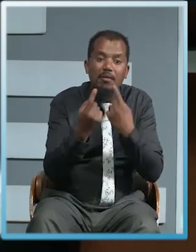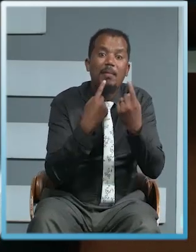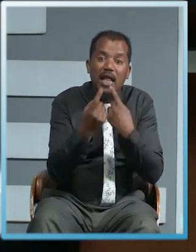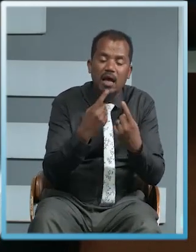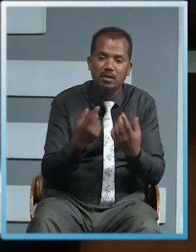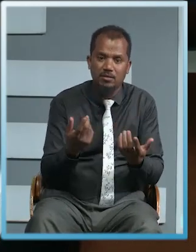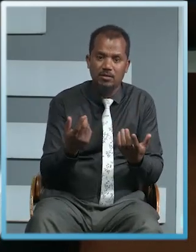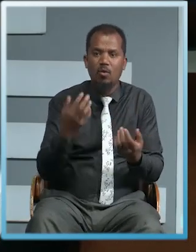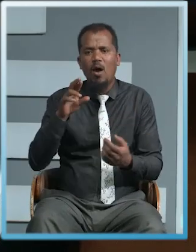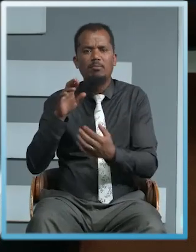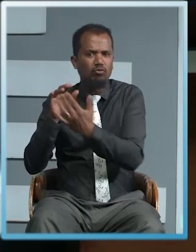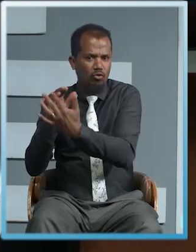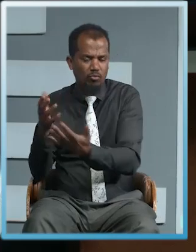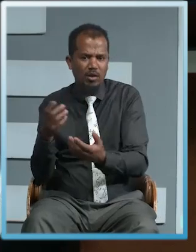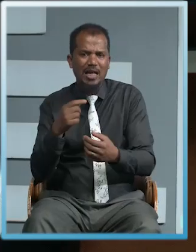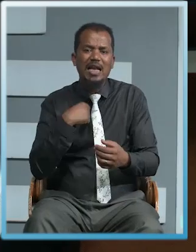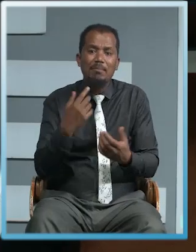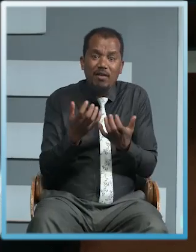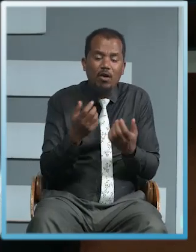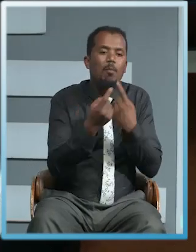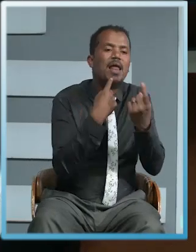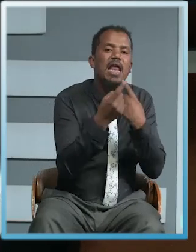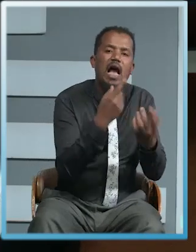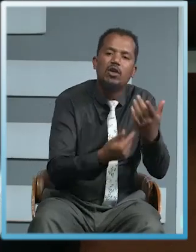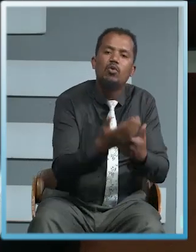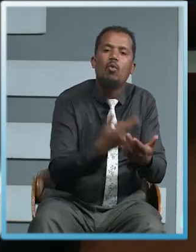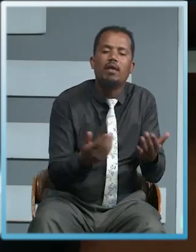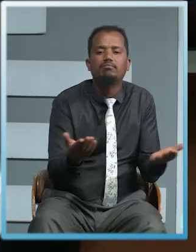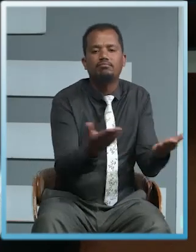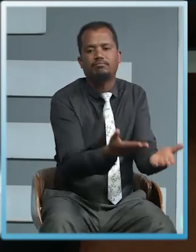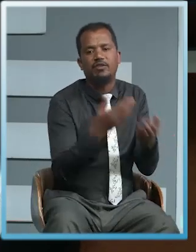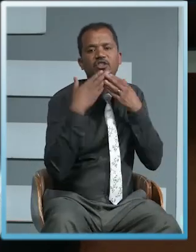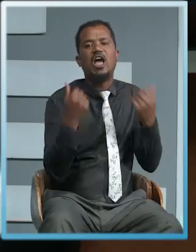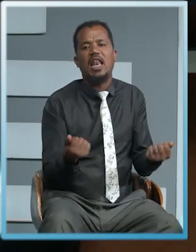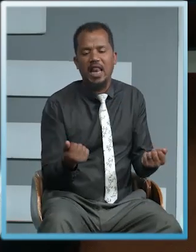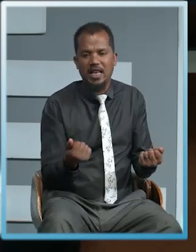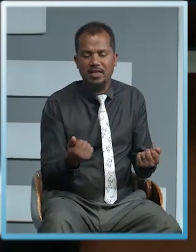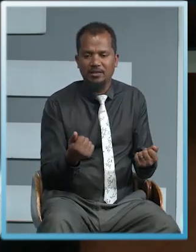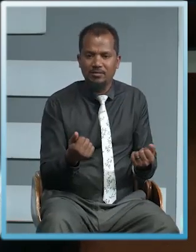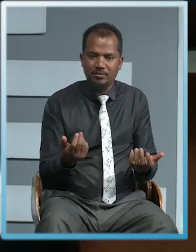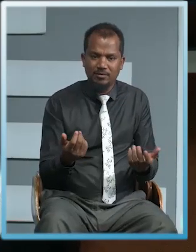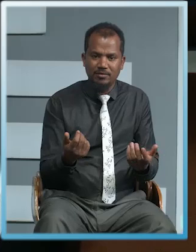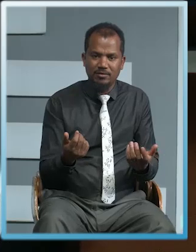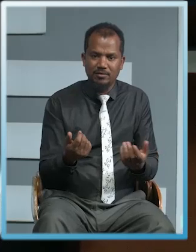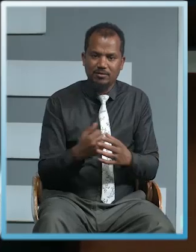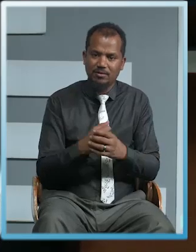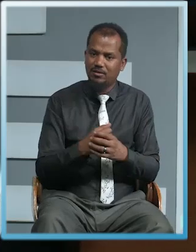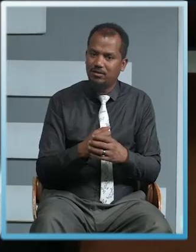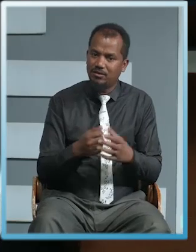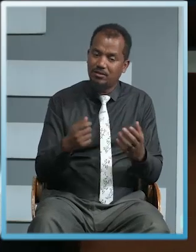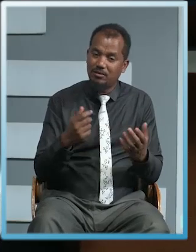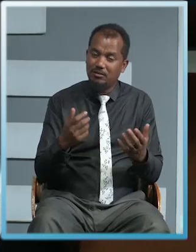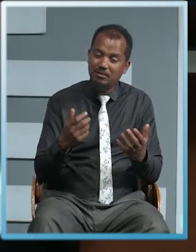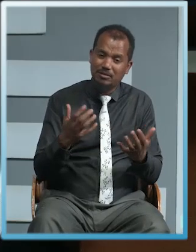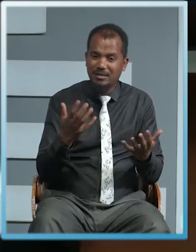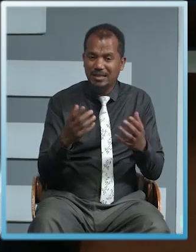سلذيني هو ده من نجاعر وادل الله ماله، من نجاعر ندمو كلاتن، يهونا ها